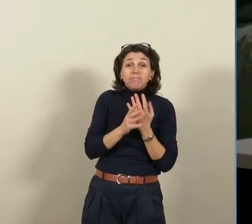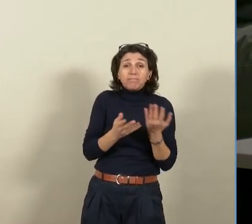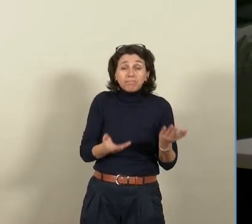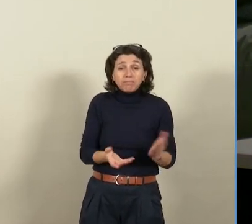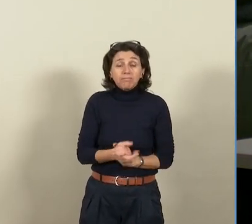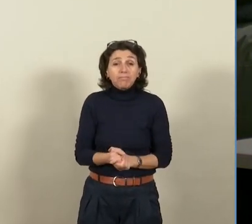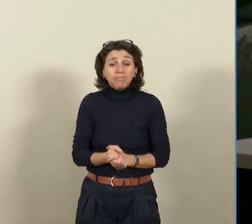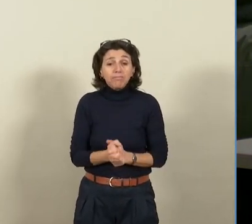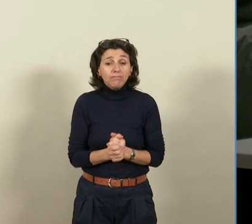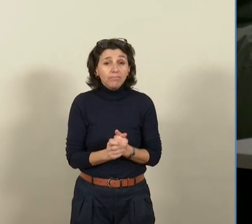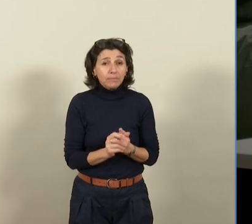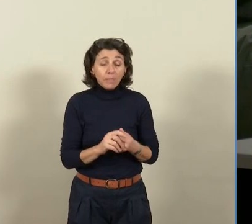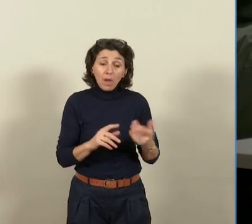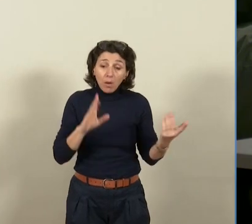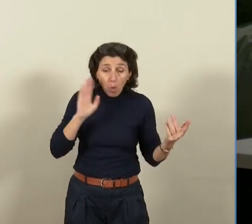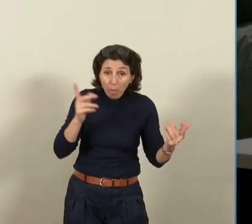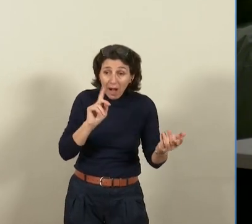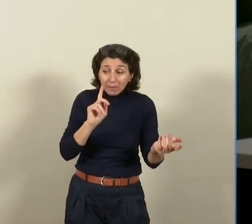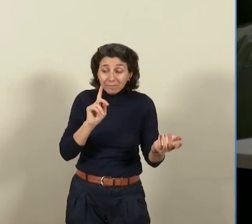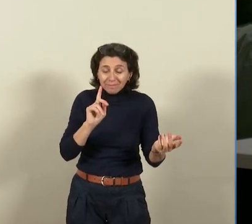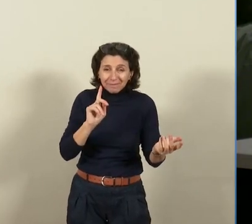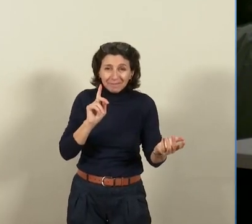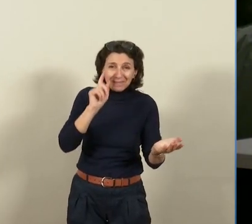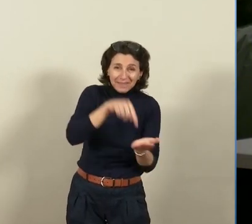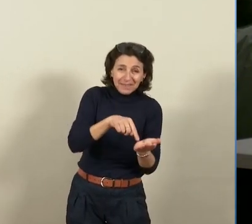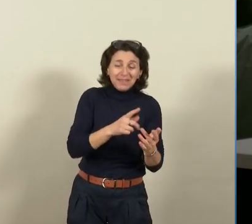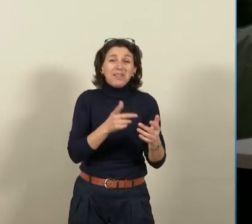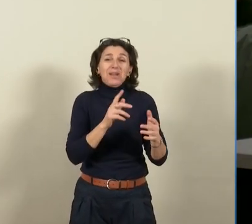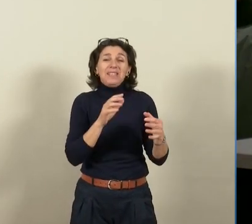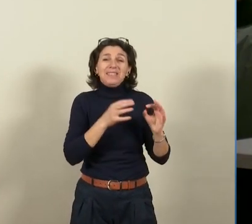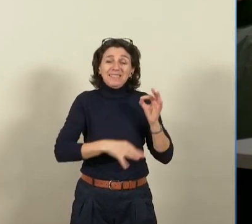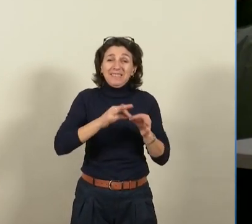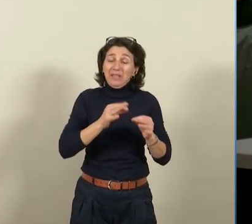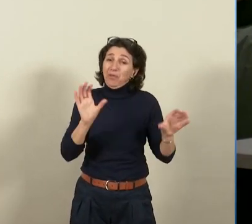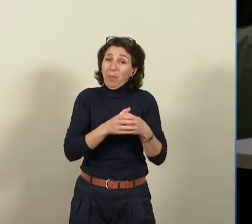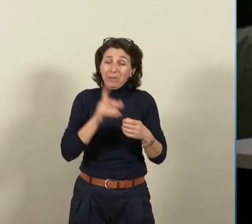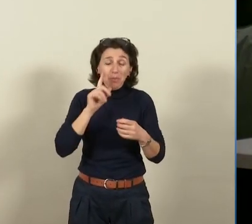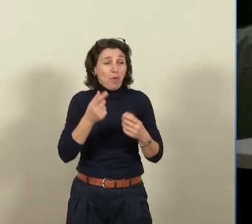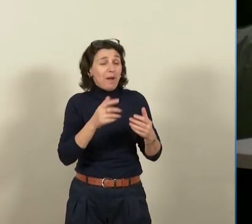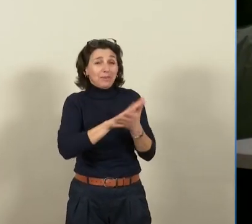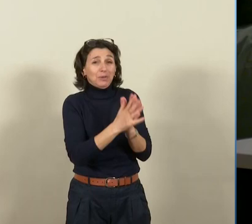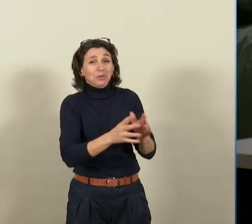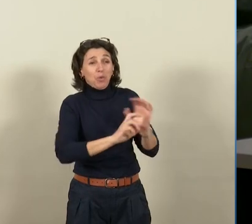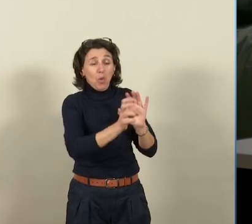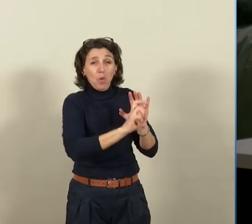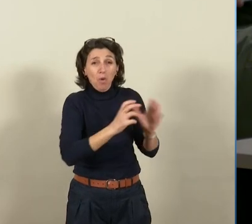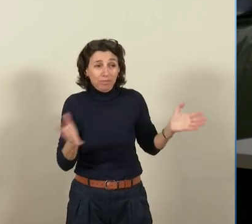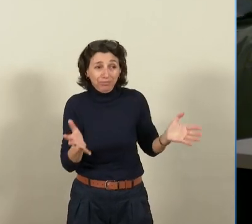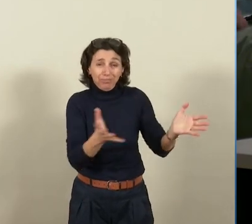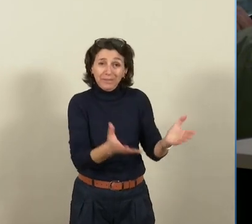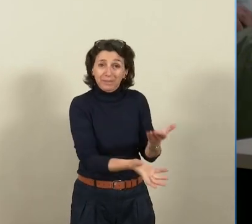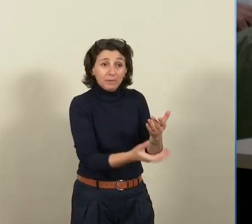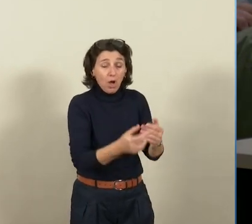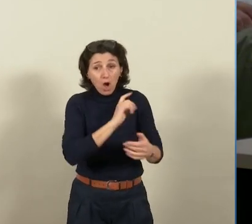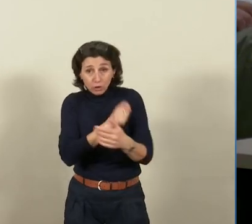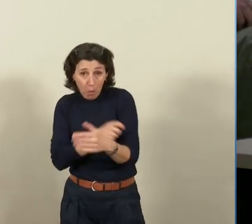pourquoi ne pas envisager d'ouvrir ces cycles de formation à l'ensemble des associations grenobloises qui sportive ou non peuvent